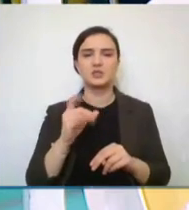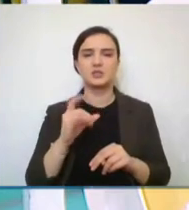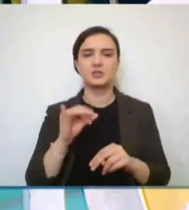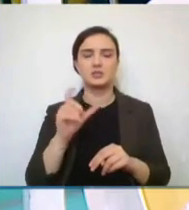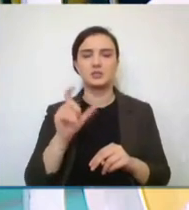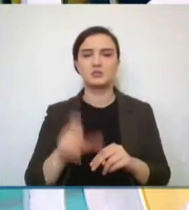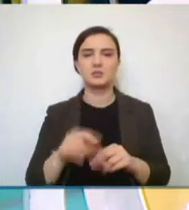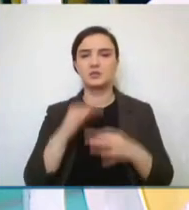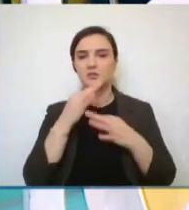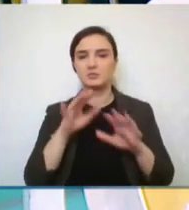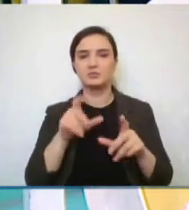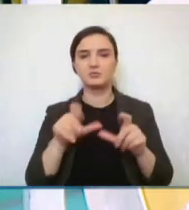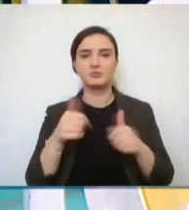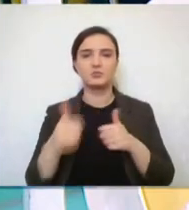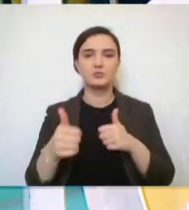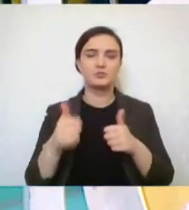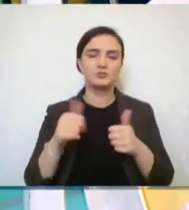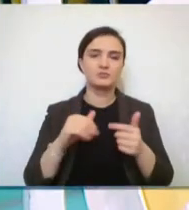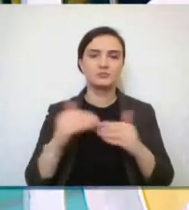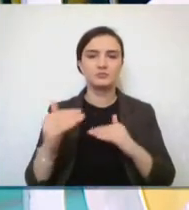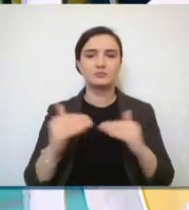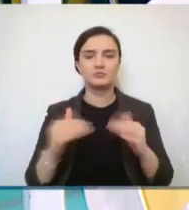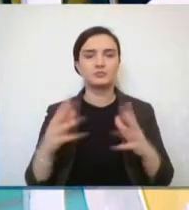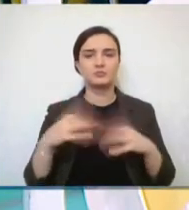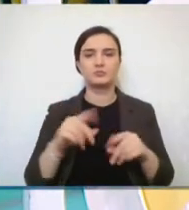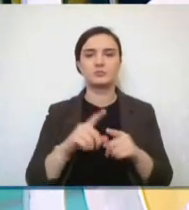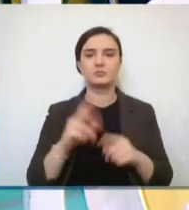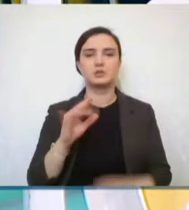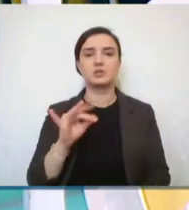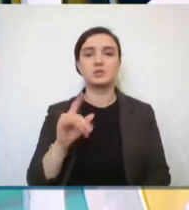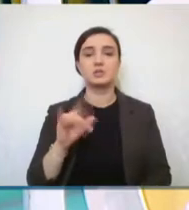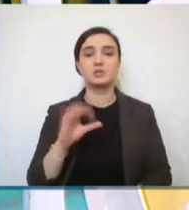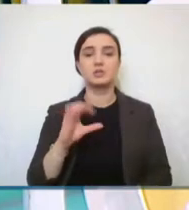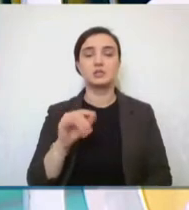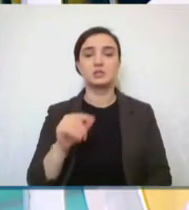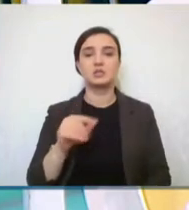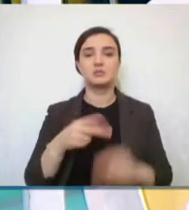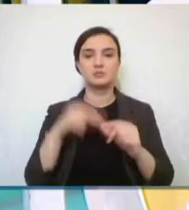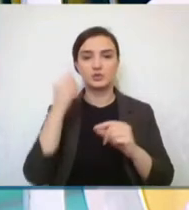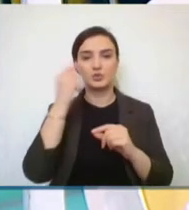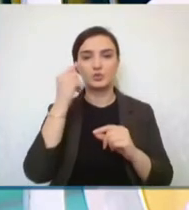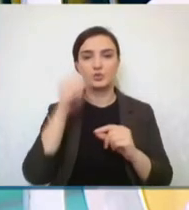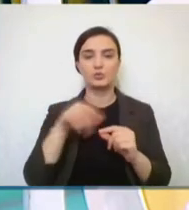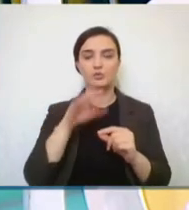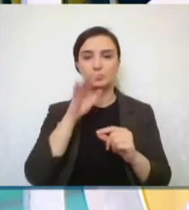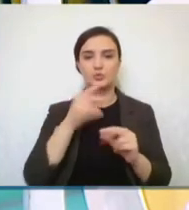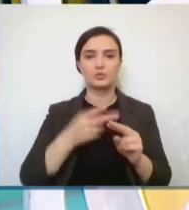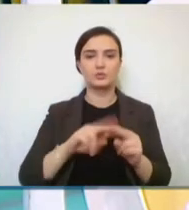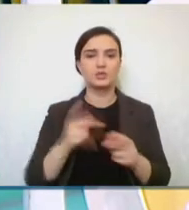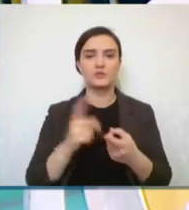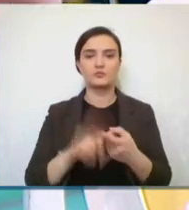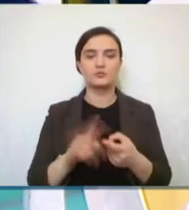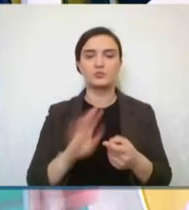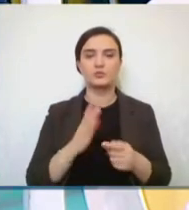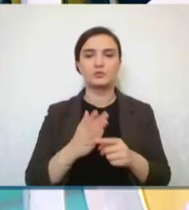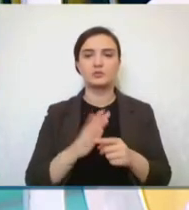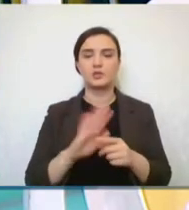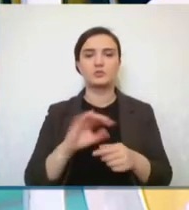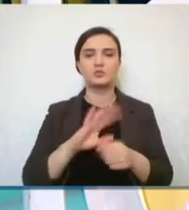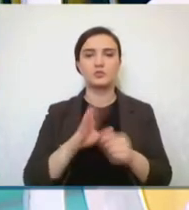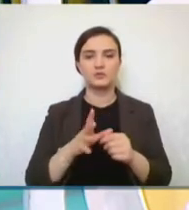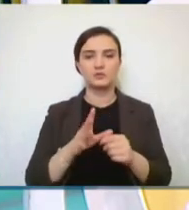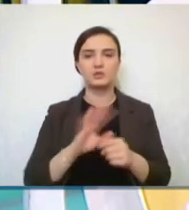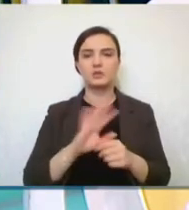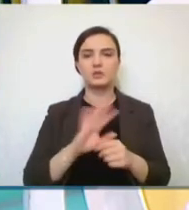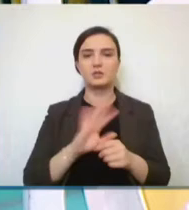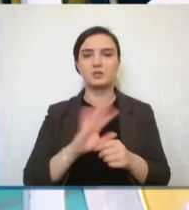ადამიანი, დიდი ხნის განმავლობაში კრიზისი იწვევს. შესაბამისად, ეს ფსიქოლოგიური მომენტი არ არის დაკავშირებული არც COVID-თან და არც ბავშვებთან,